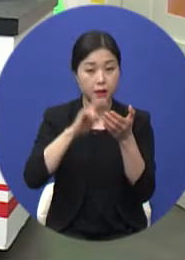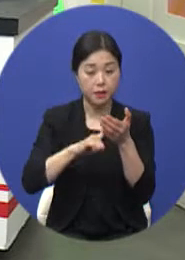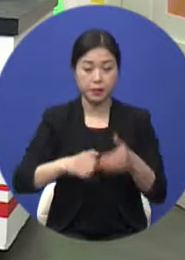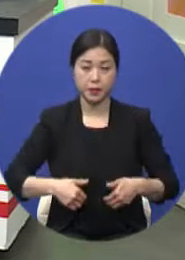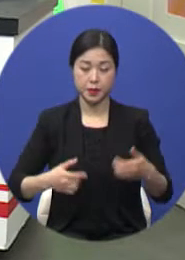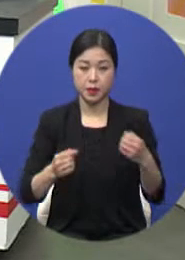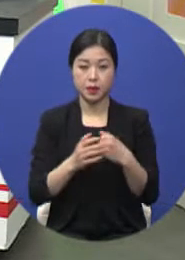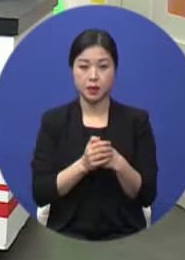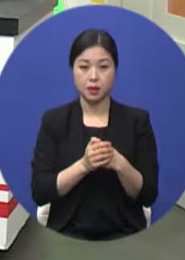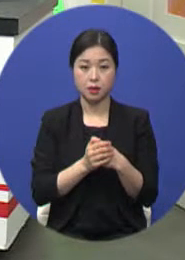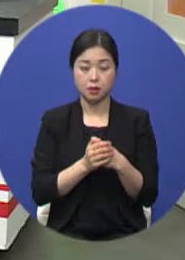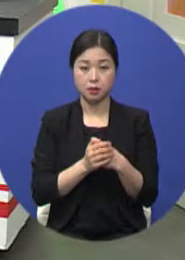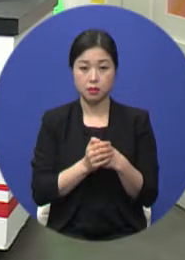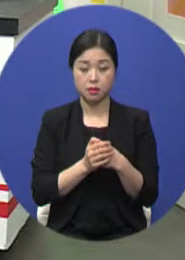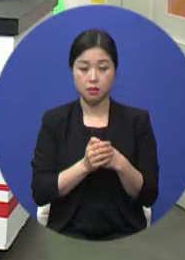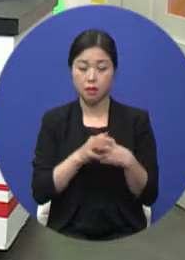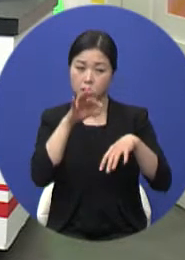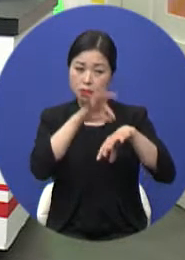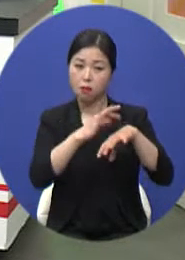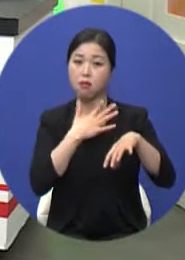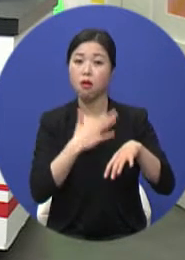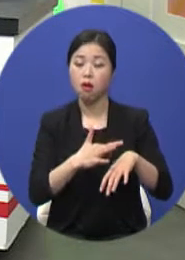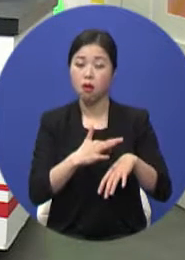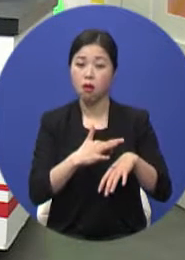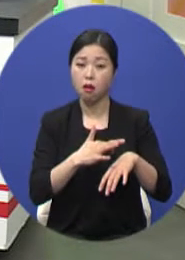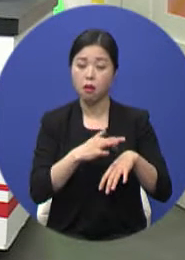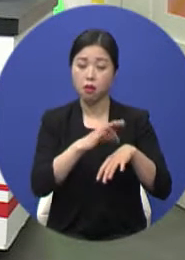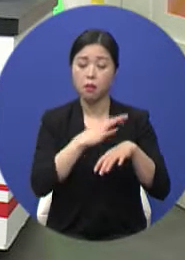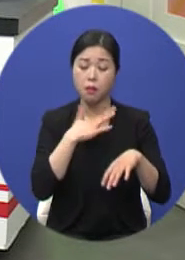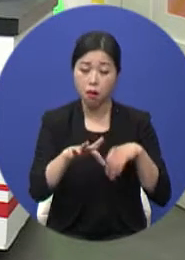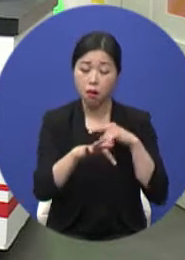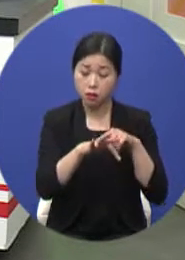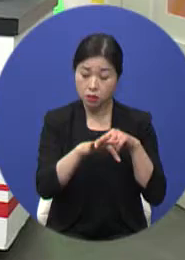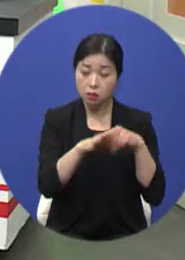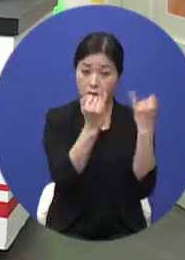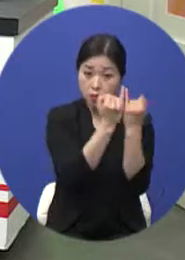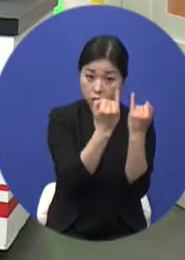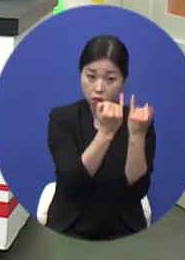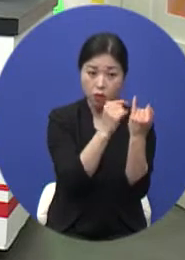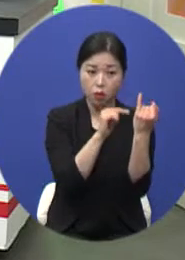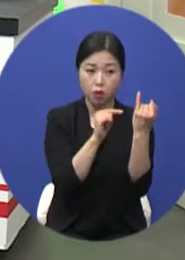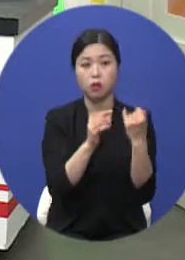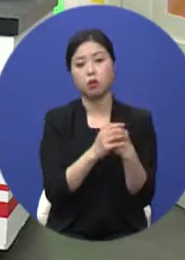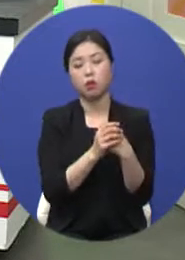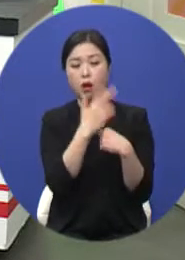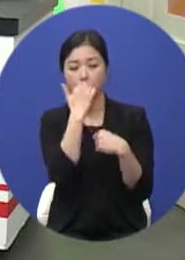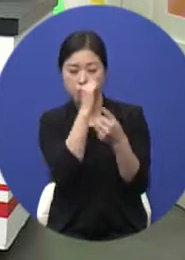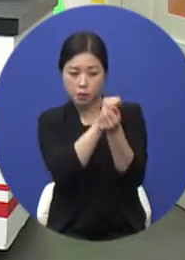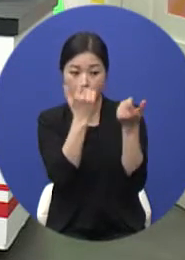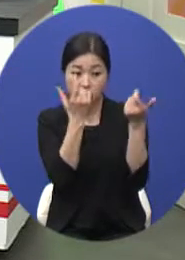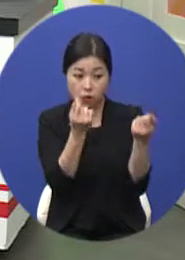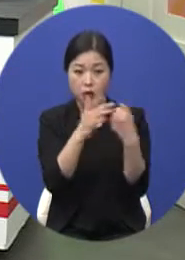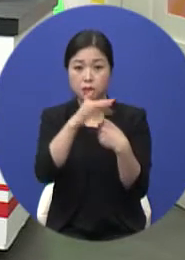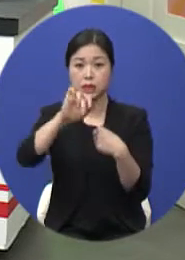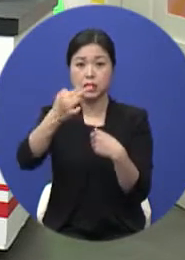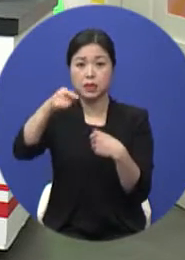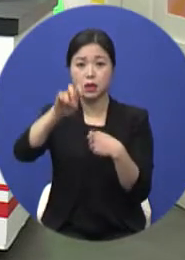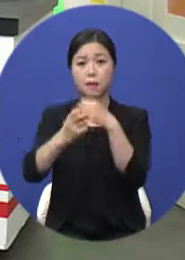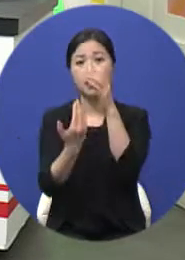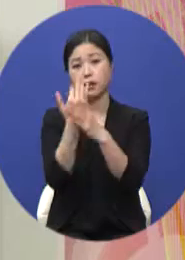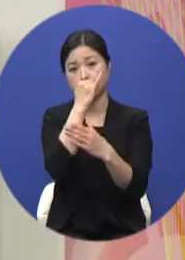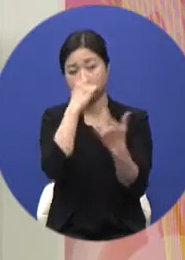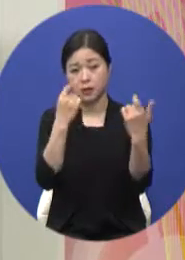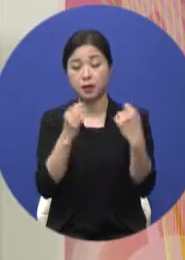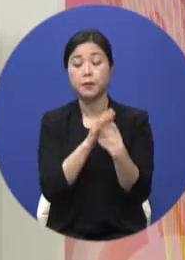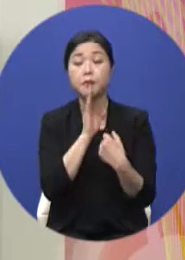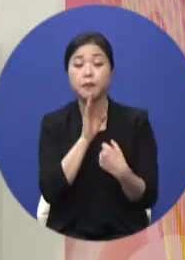미혼 여성이거나 네. 그런 분들도 이 감기 걸리듯이 자꾸 반복되는 그렇죠. 질염은 왜 우리가 그런 건가요? 사람들한테도 지금 전화 주신 분이 그러니까 그런 경우 네,